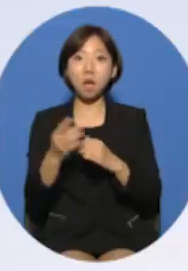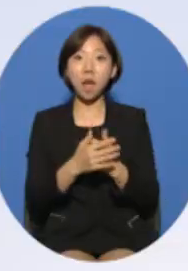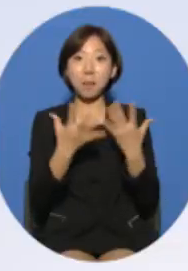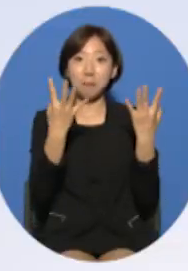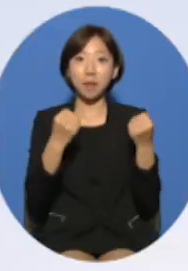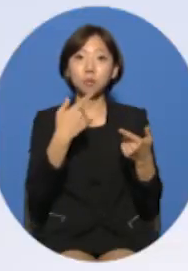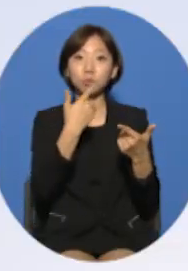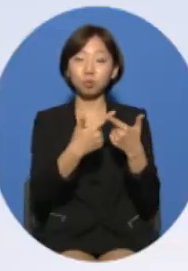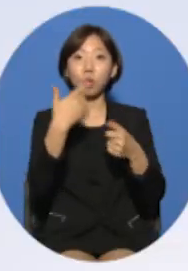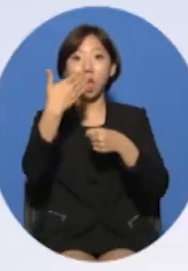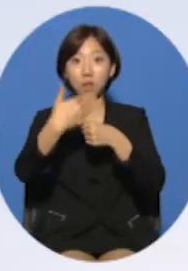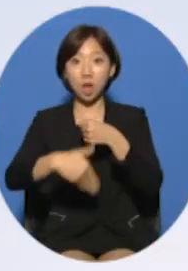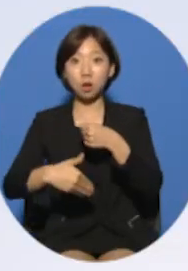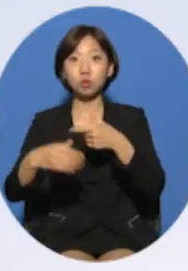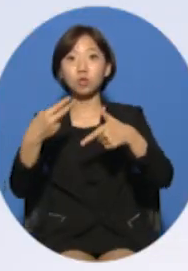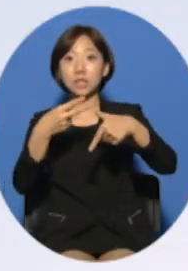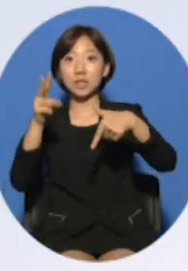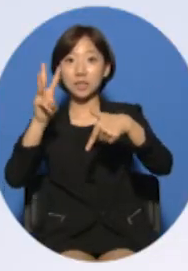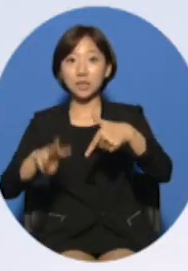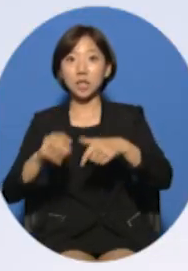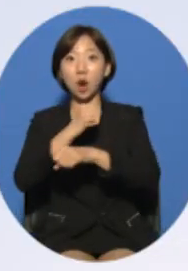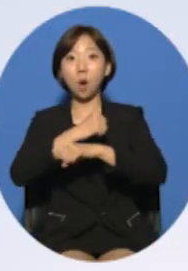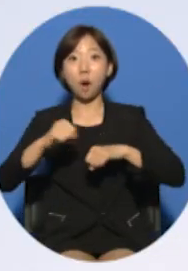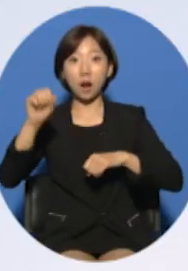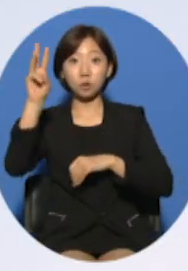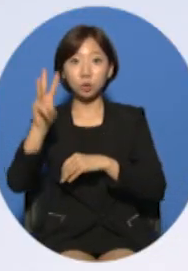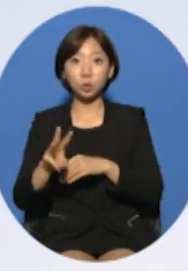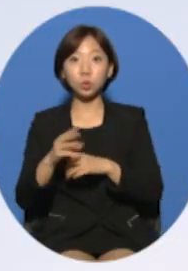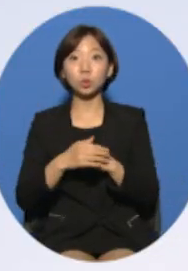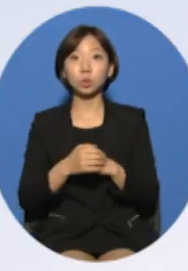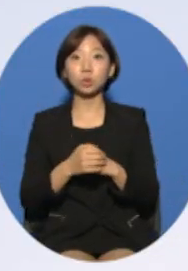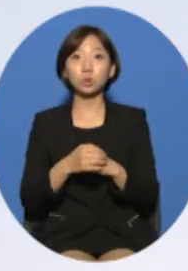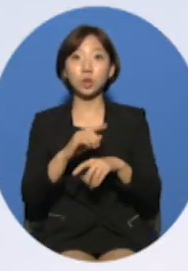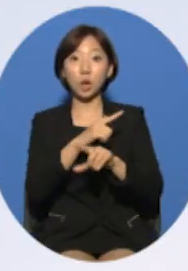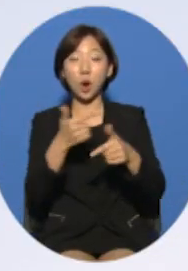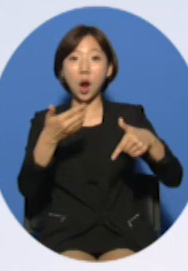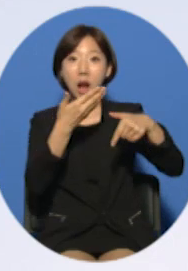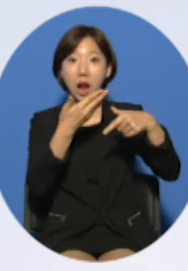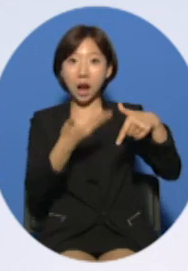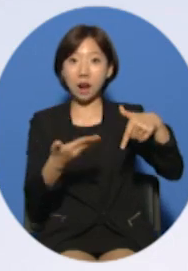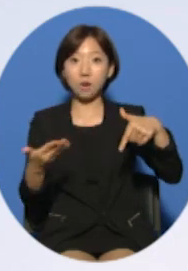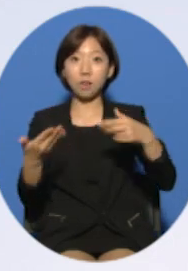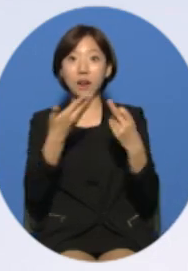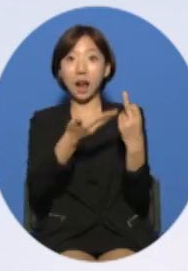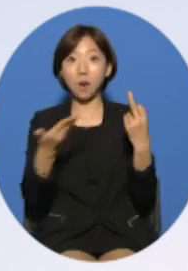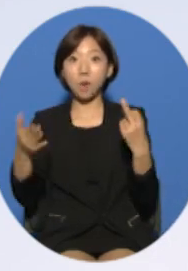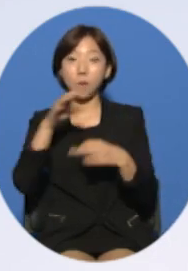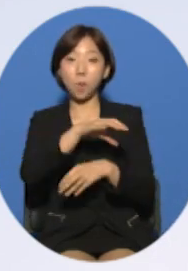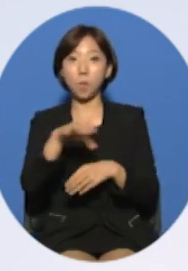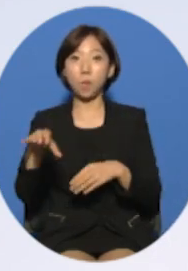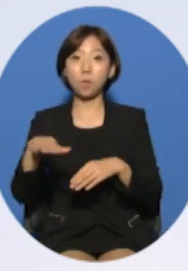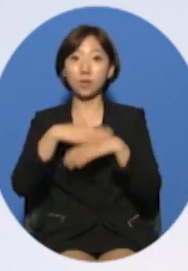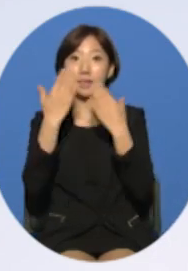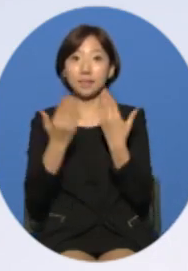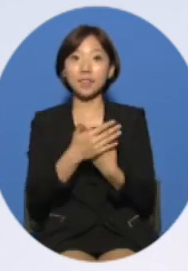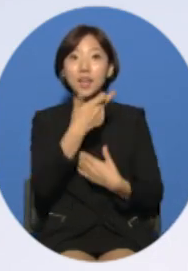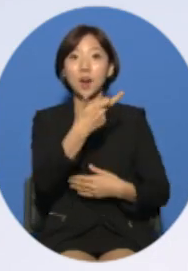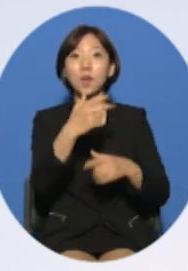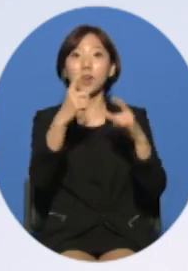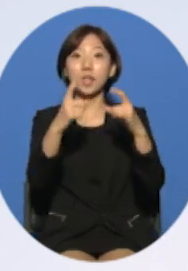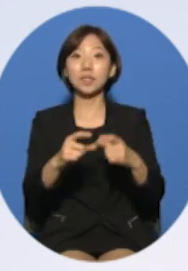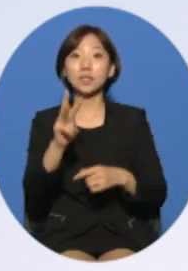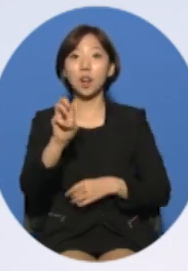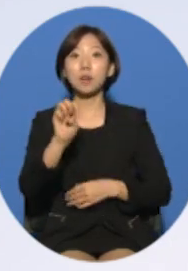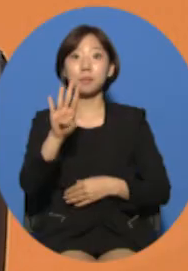많습니다. 부산, 대구, 인천, 광주, 대전, 강원 이벤트 현장 총 17개 지역 34개 투개표소에 나가